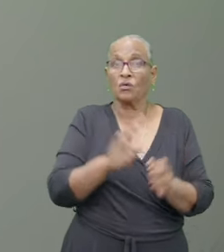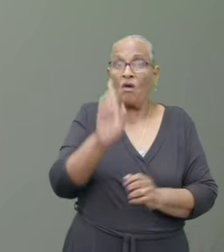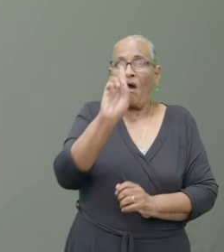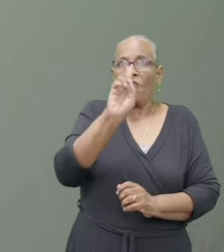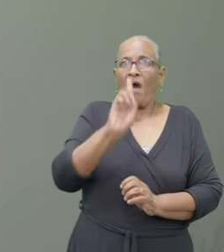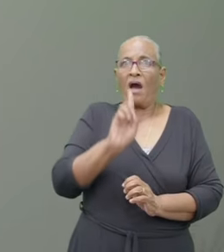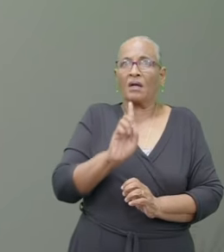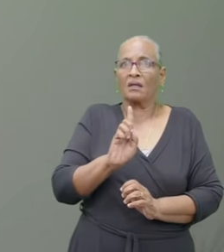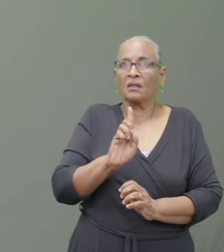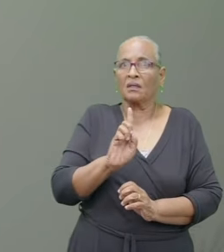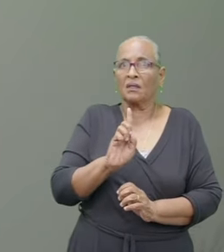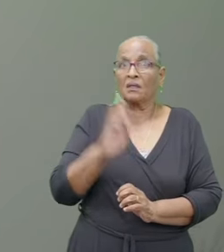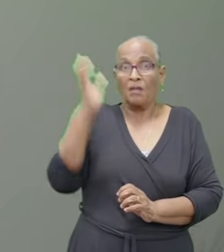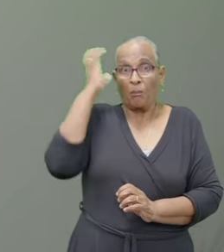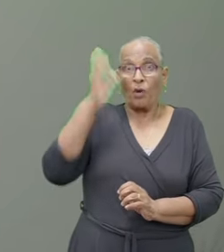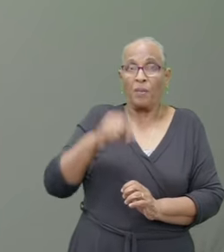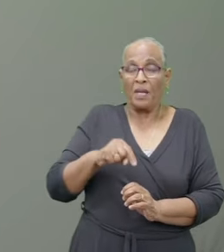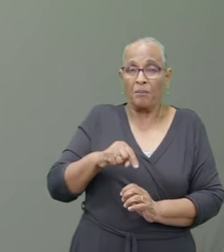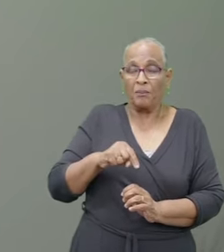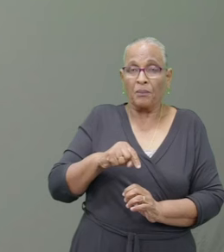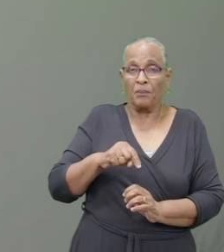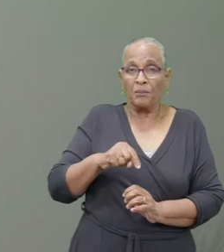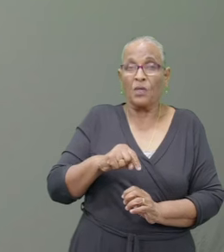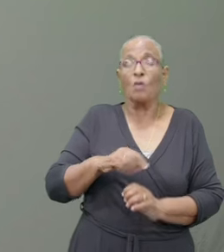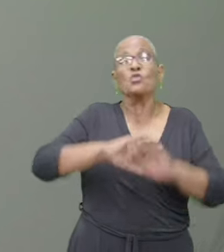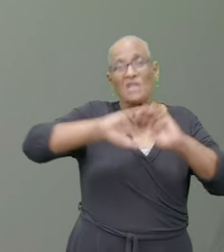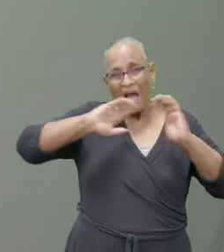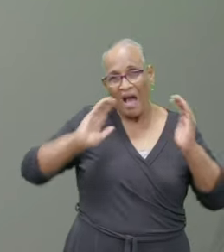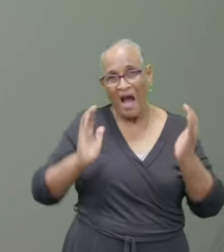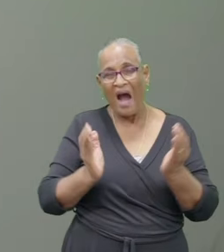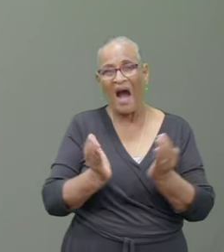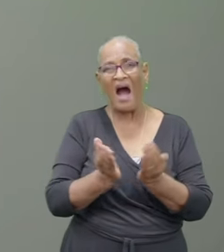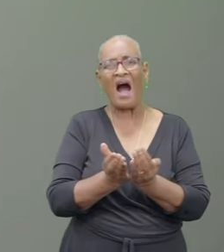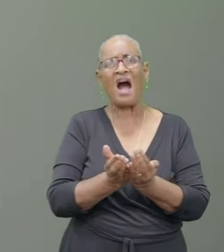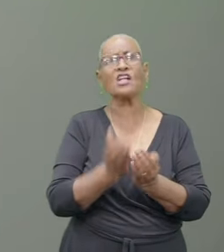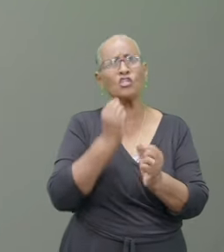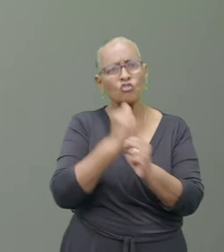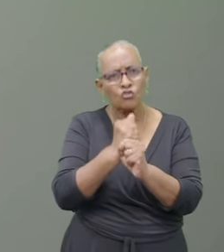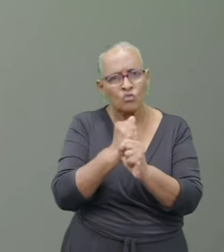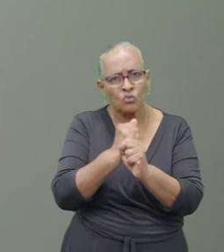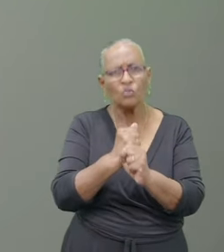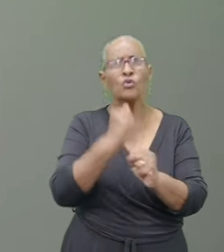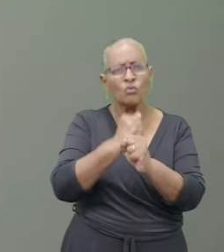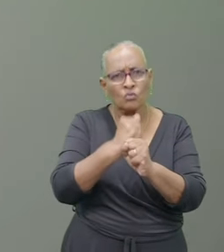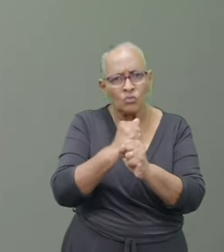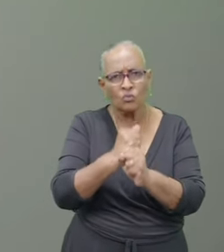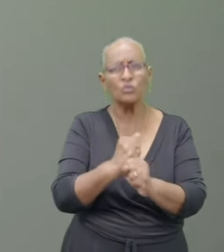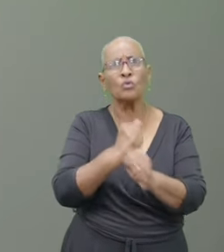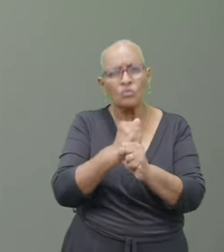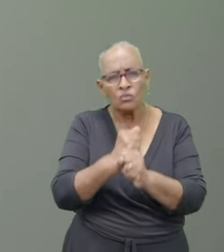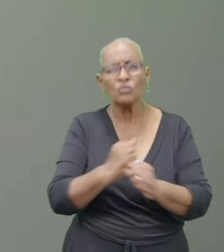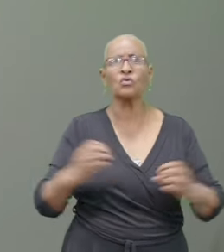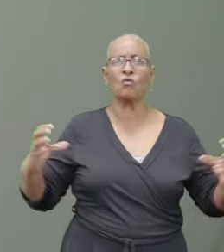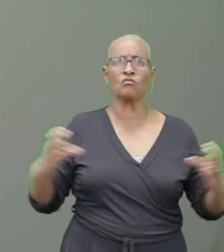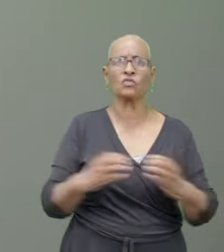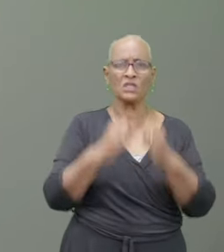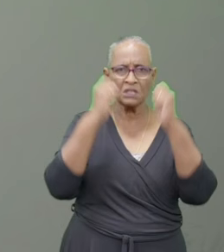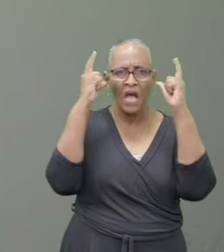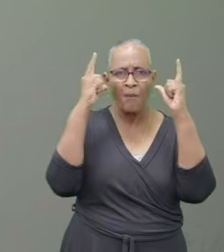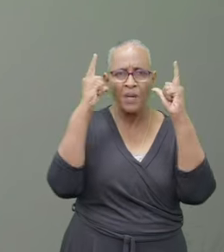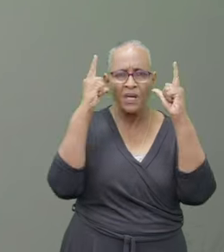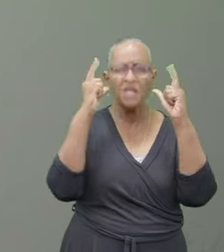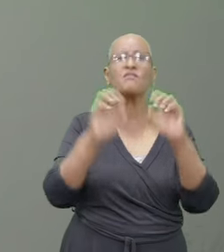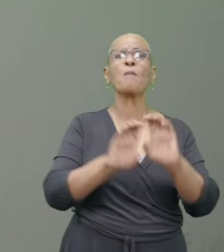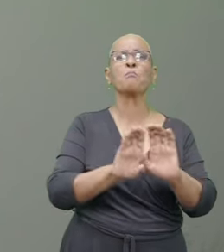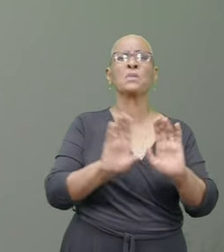dat er een issue is en dat je alles in het spel moet gooien om zoveel mogelijk jouw samenleving te beschermen.